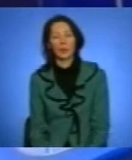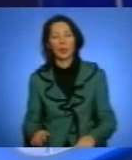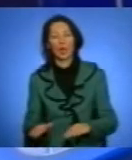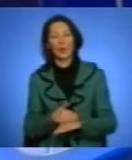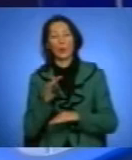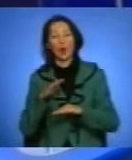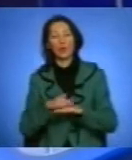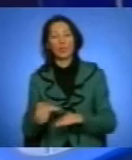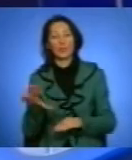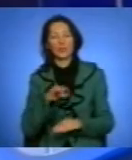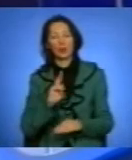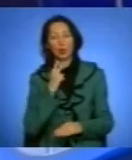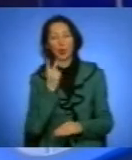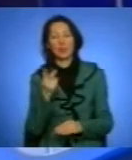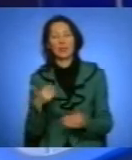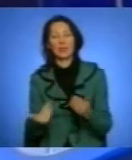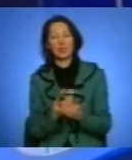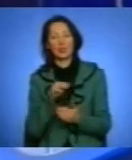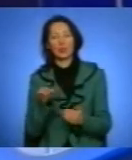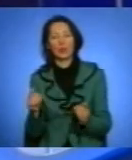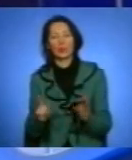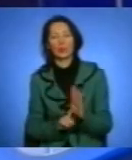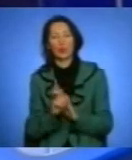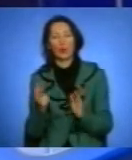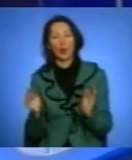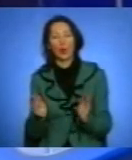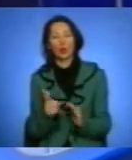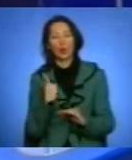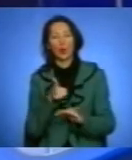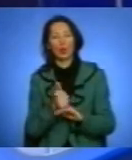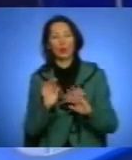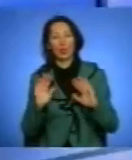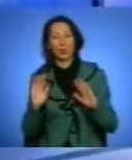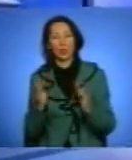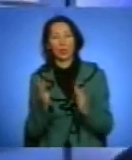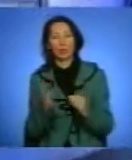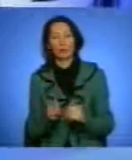Доброго вечора усім, хто дивиться Вісті ТТБ. Спочатку коротко про головні події.